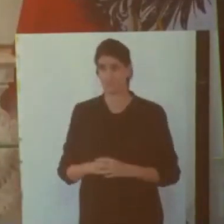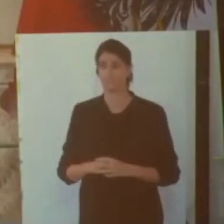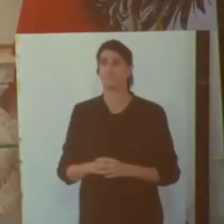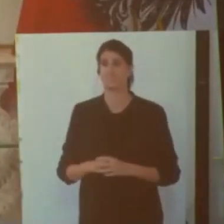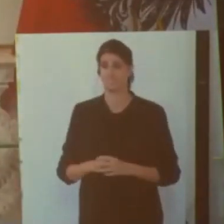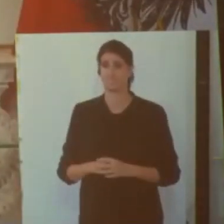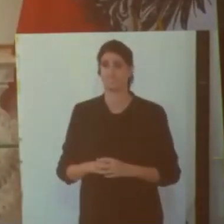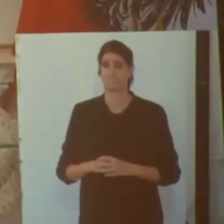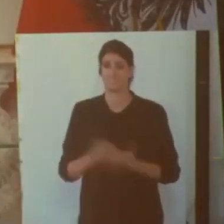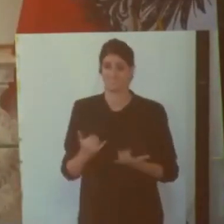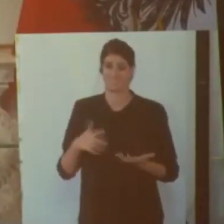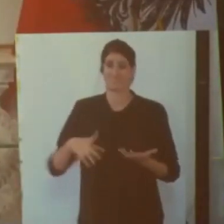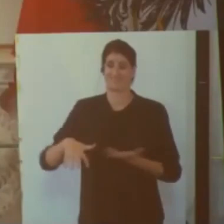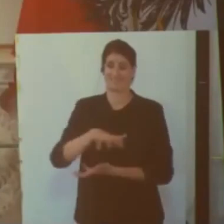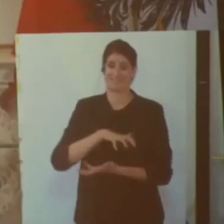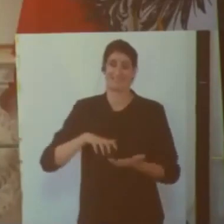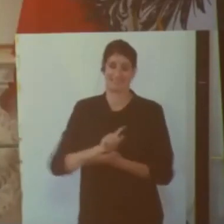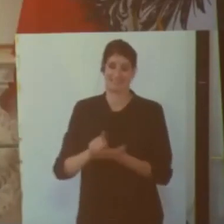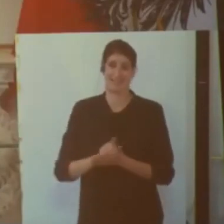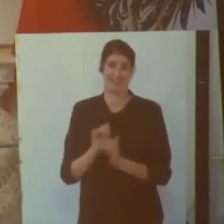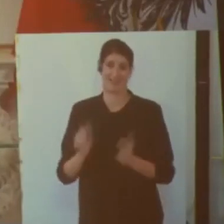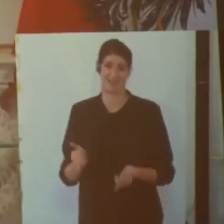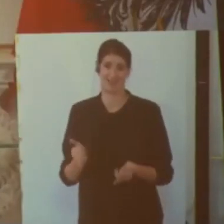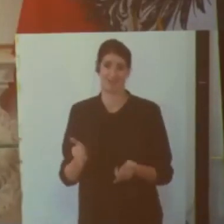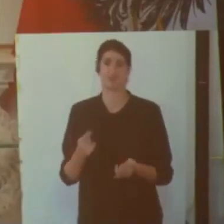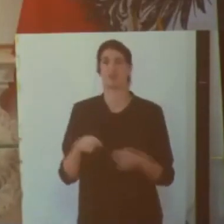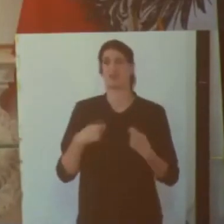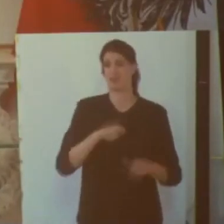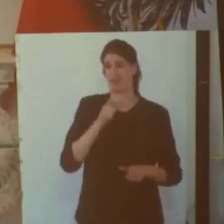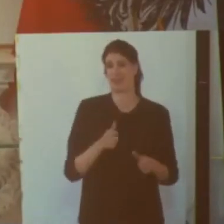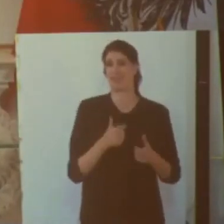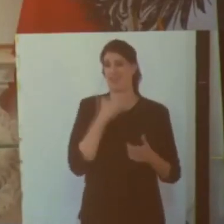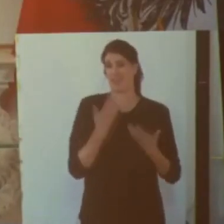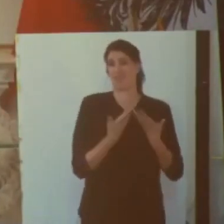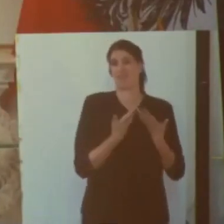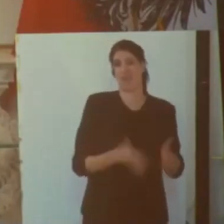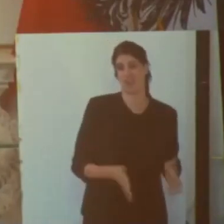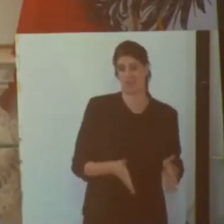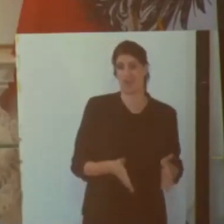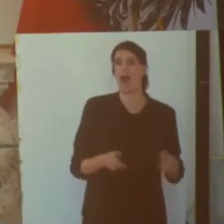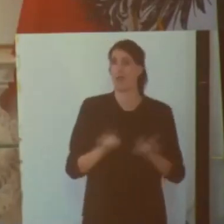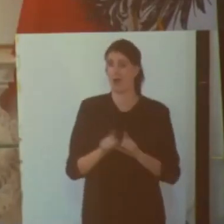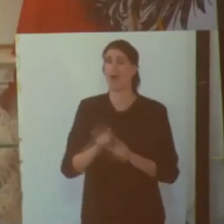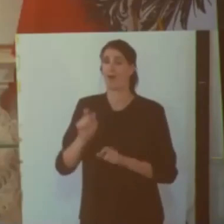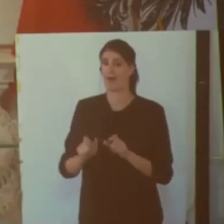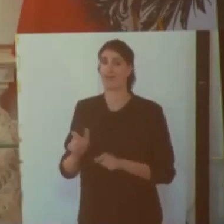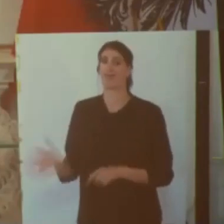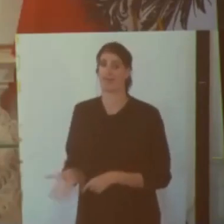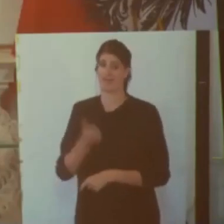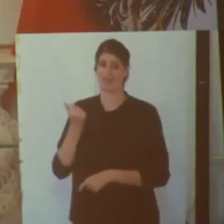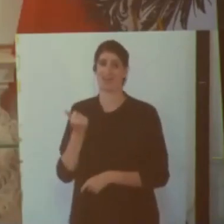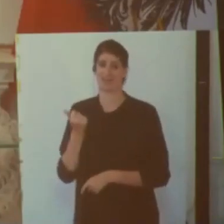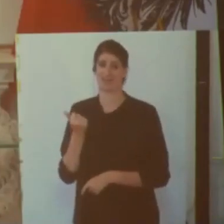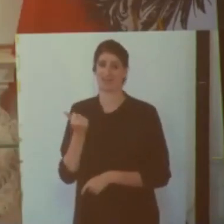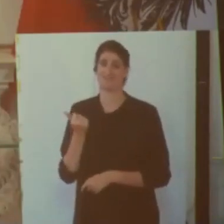Zeiten von Krisen gibt es neben den Verlierern immer auch Gewinner. Und wir wissen, dass